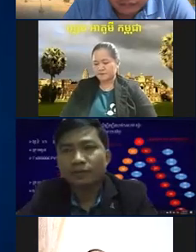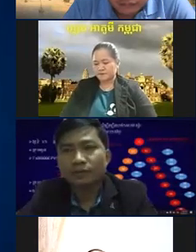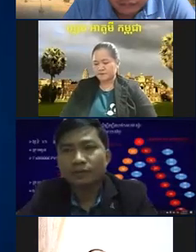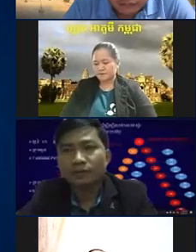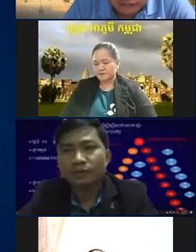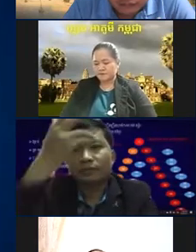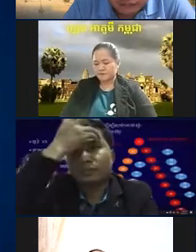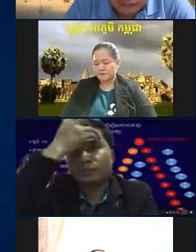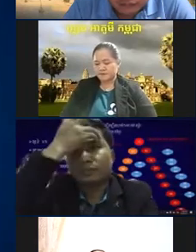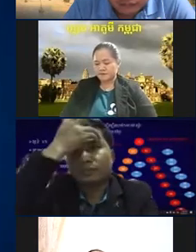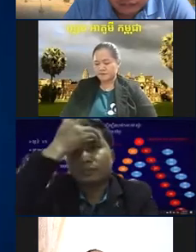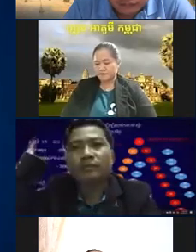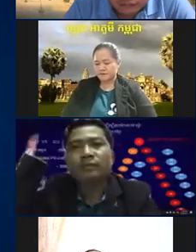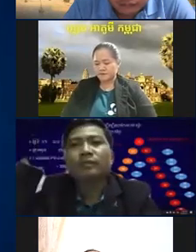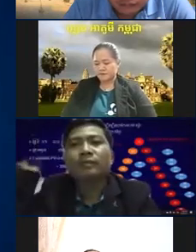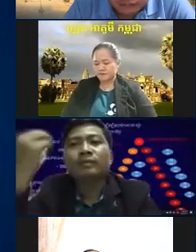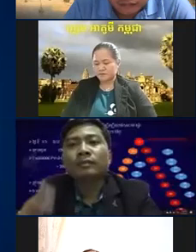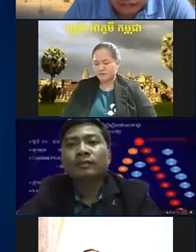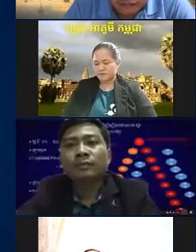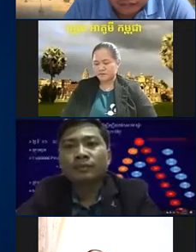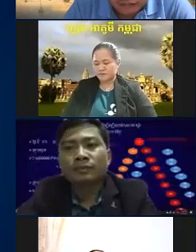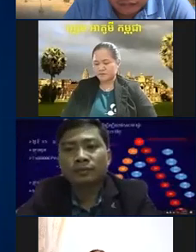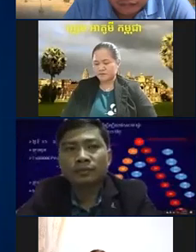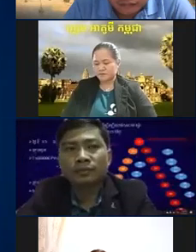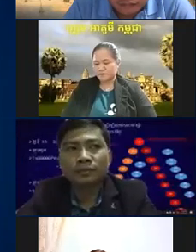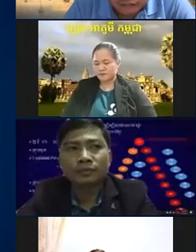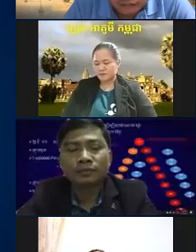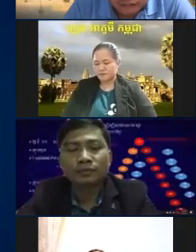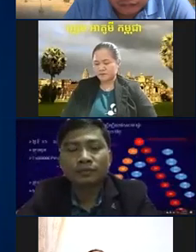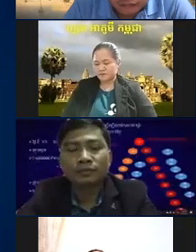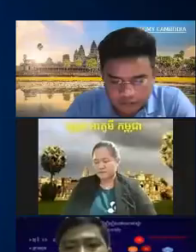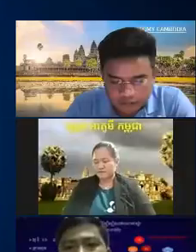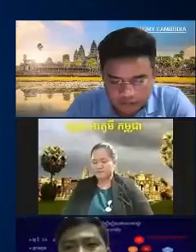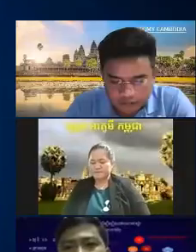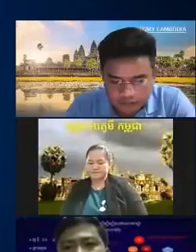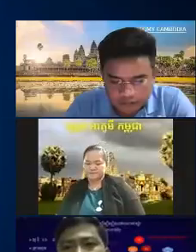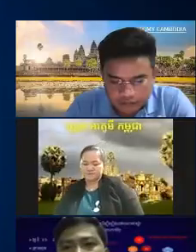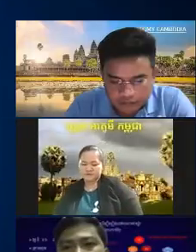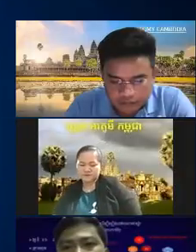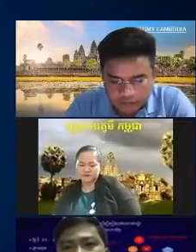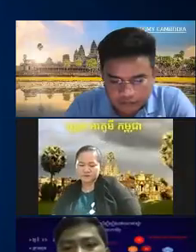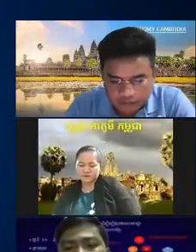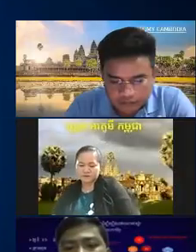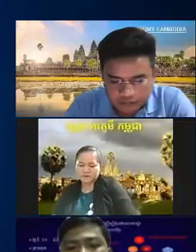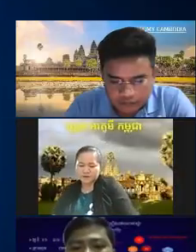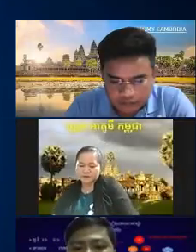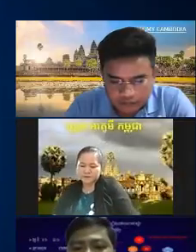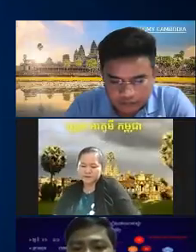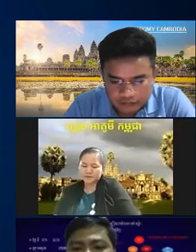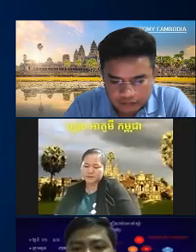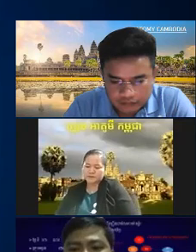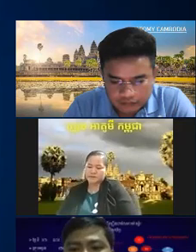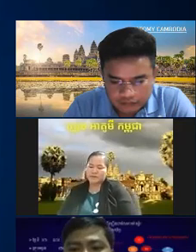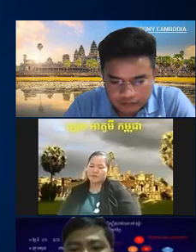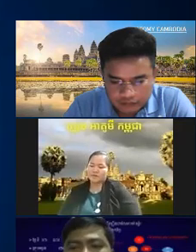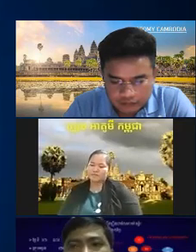miên rọc băng môi băng tròn khuôn anh mình ao khuôn anh chua từ một bàn cha chăng rương tôi tai chỉ ôp sạ rương tôi tai chỉ bàn